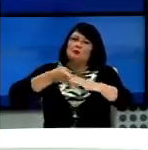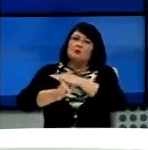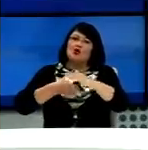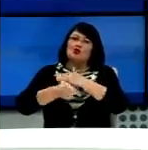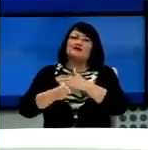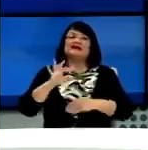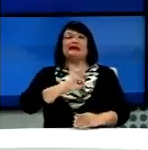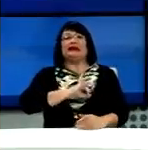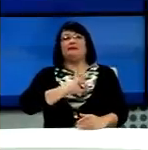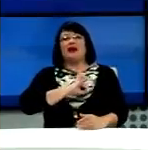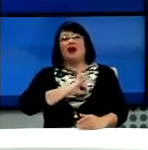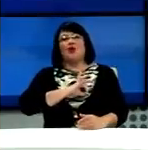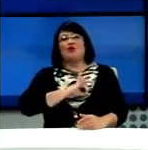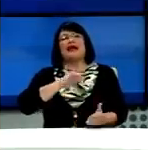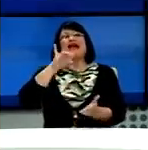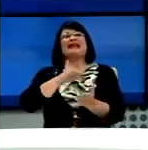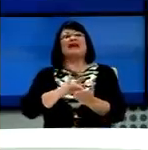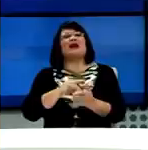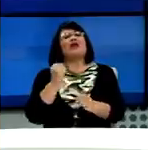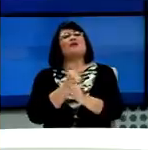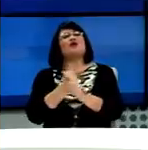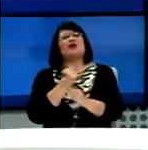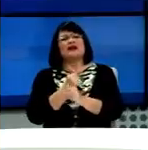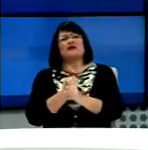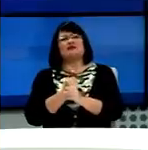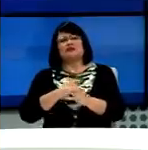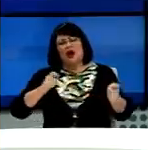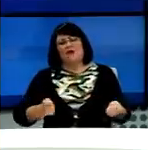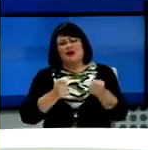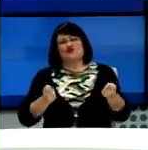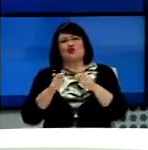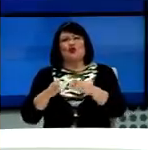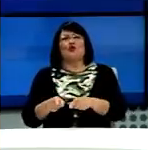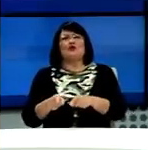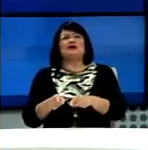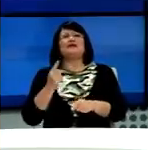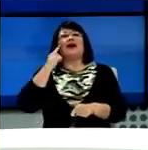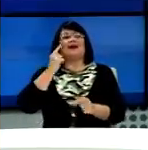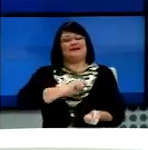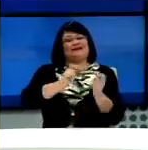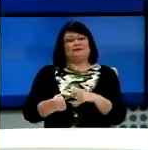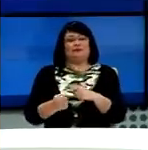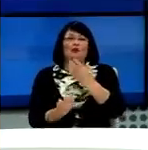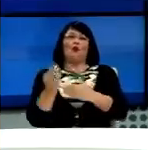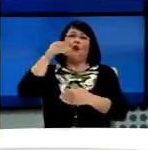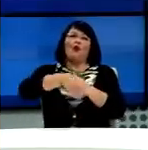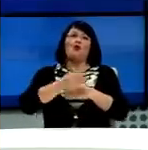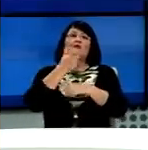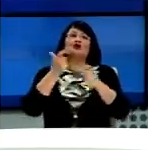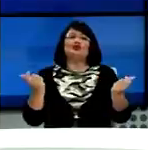στα νηπιαγωγεία και στα κέντρα δημιουργικής απασχόλησης, και να δώσετε στο ολοήμερο σχολείο.